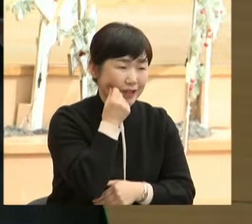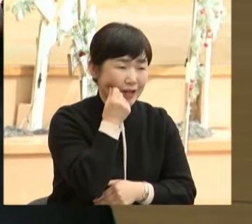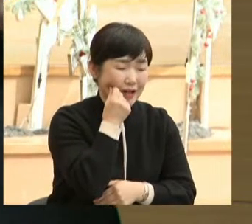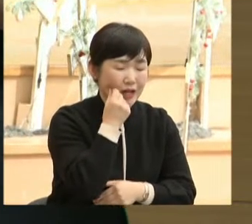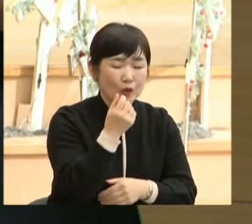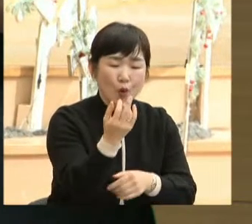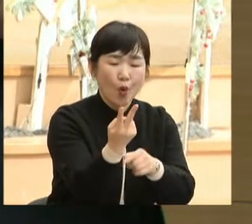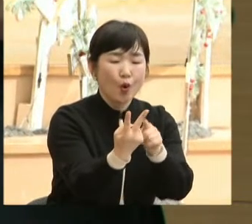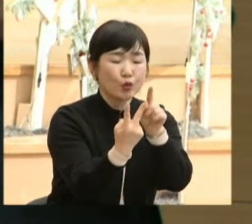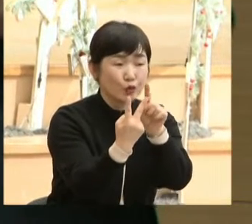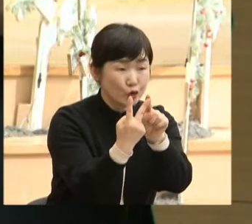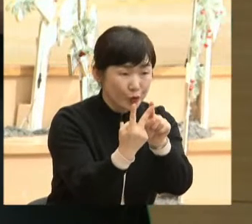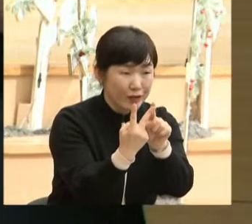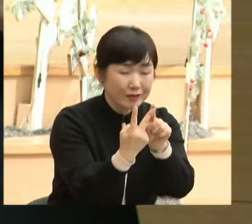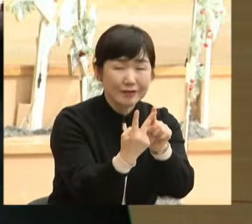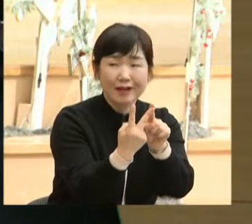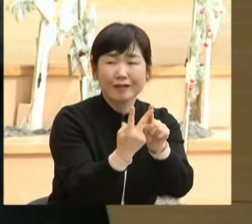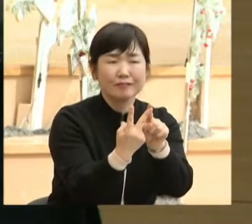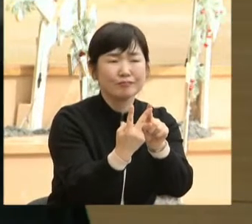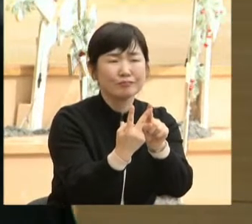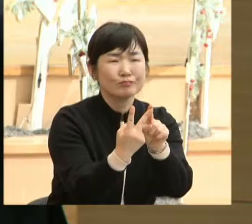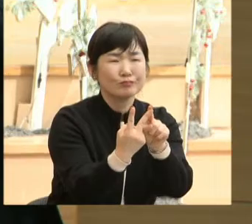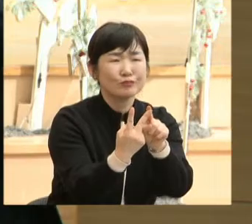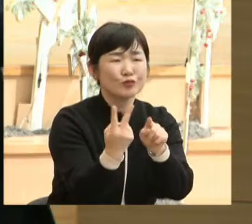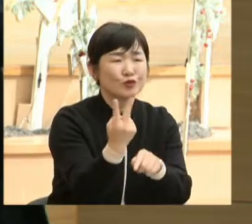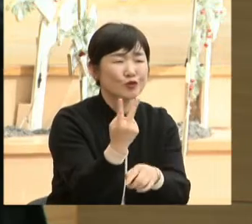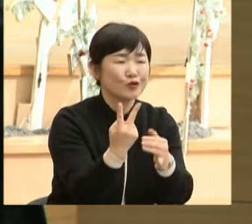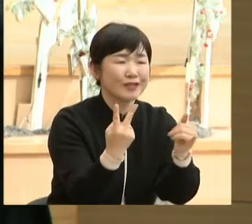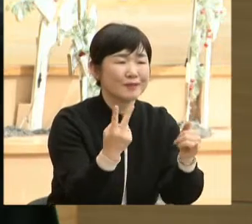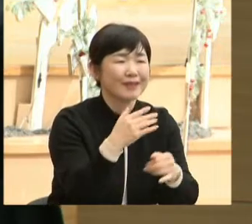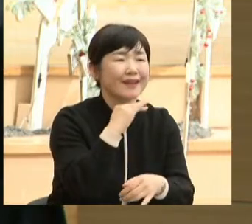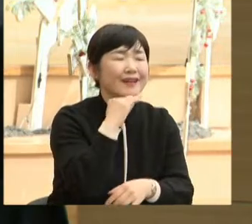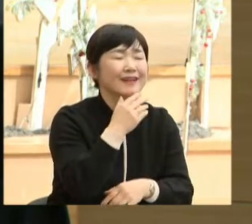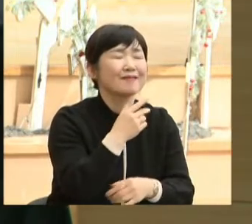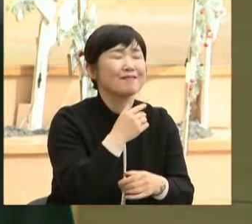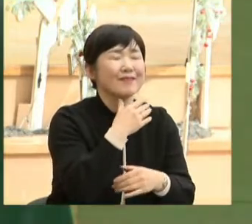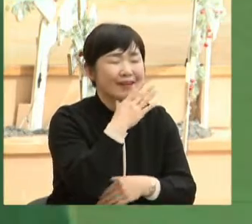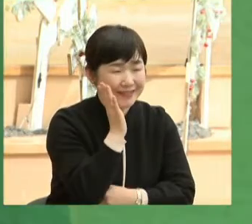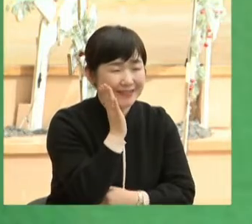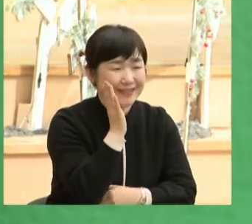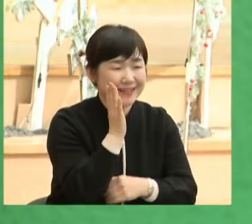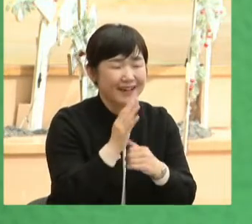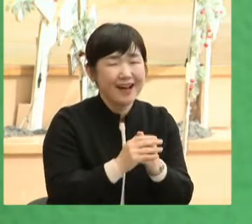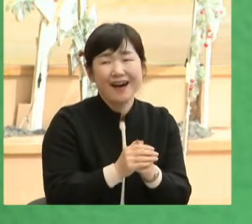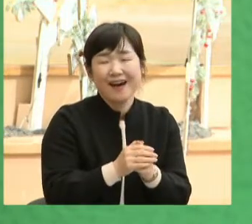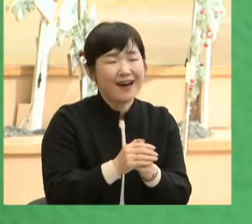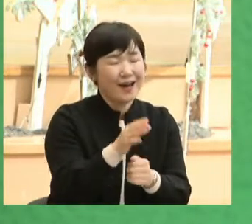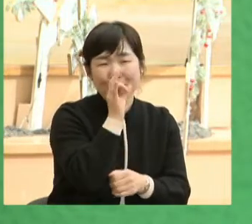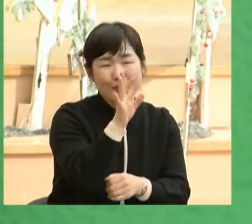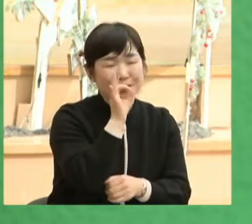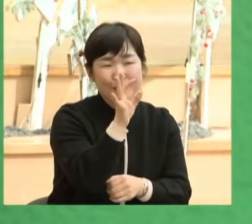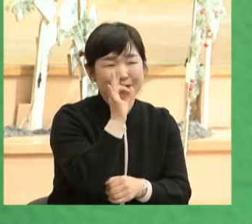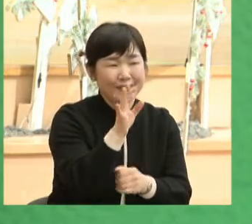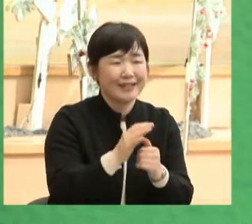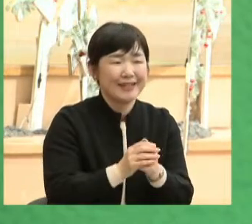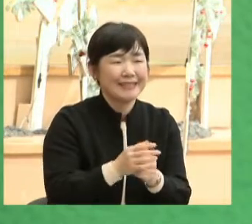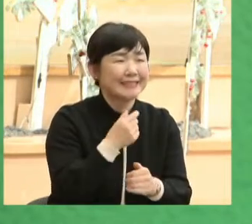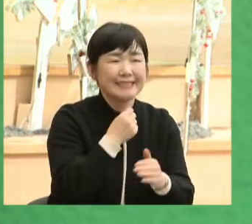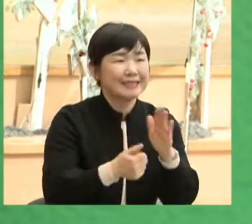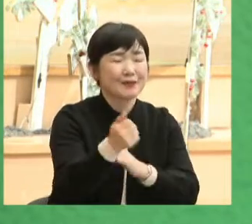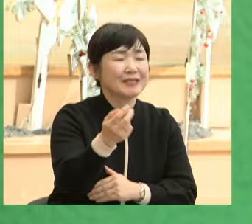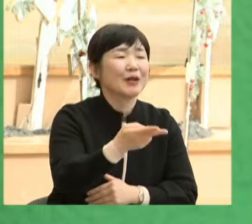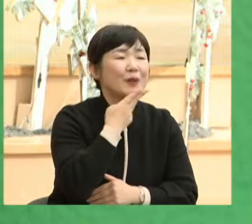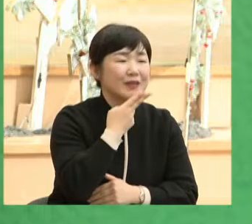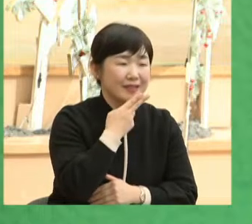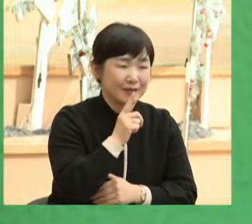문제인데 두 번째 문제 뭐예요 두 사람이 나이가 많다 가능성이 없다고 말이야 소망이 없다 그